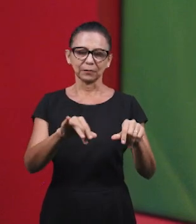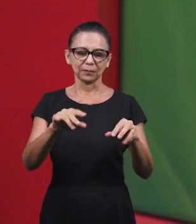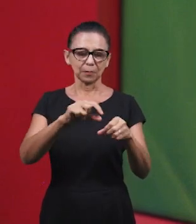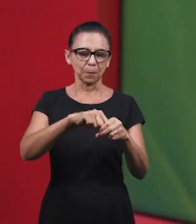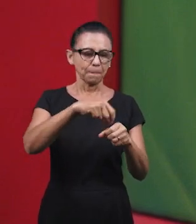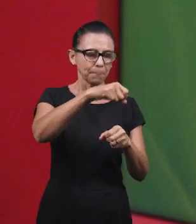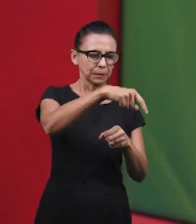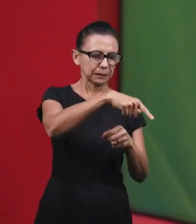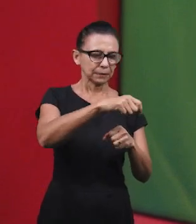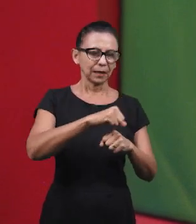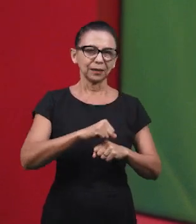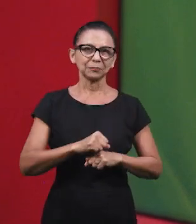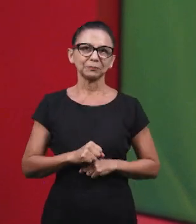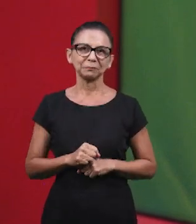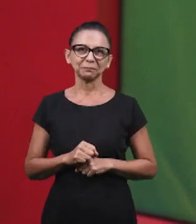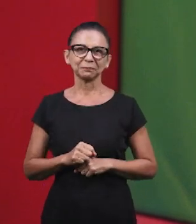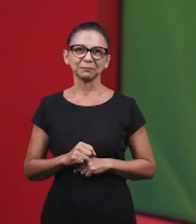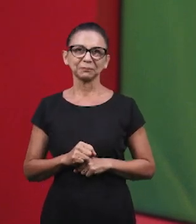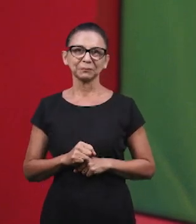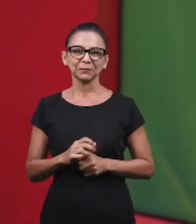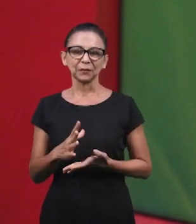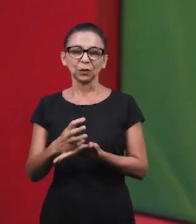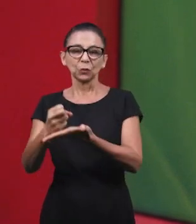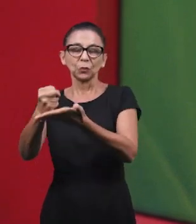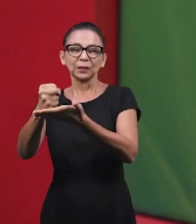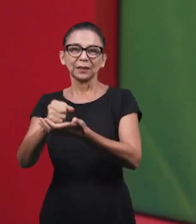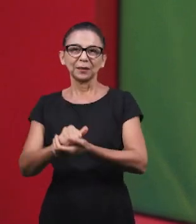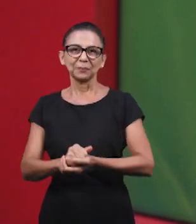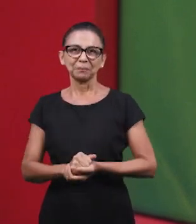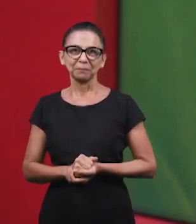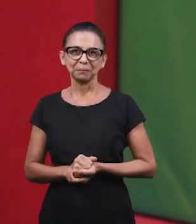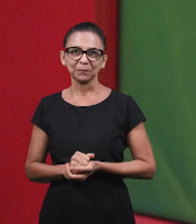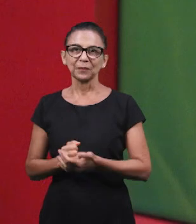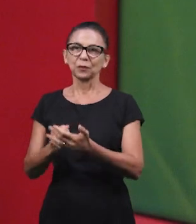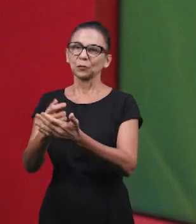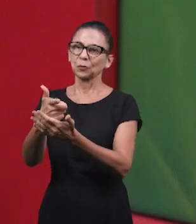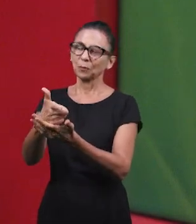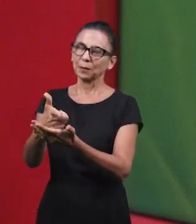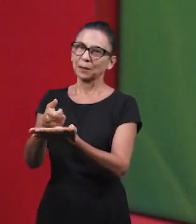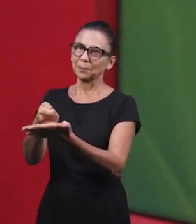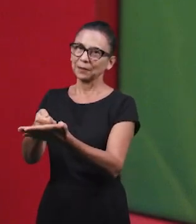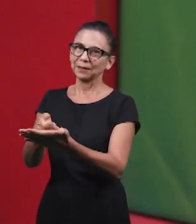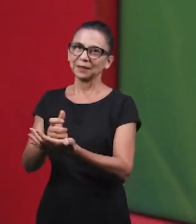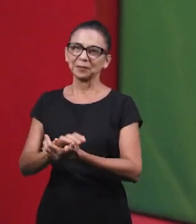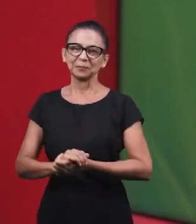payer? Non. Quel prix a été payé? Parce que Jésus, qui est le pain de la vie,